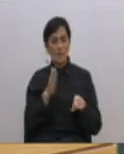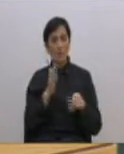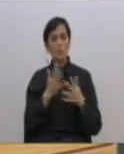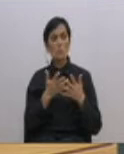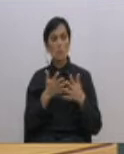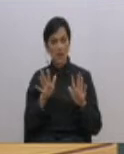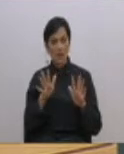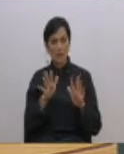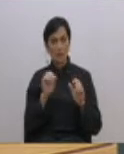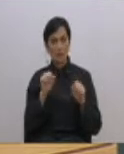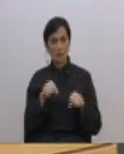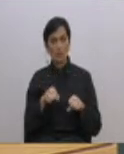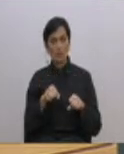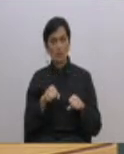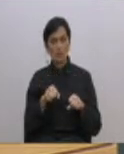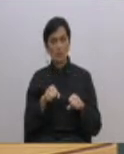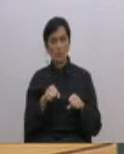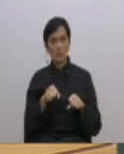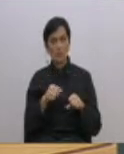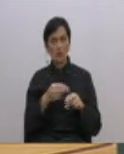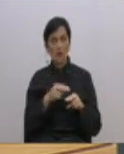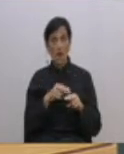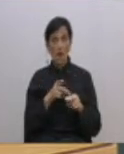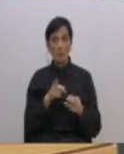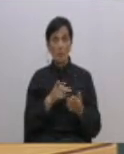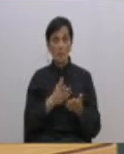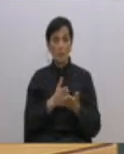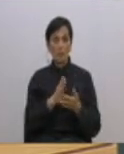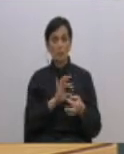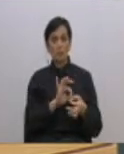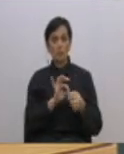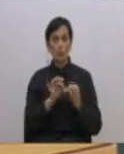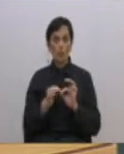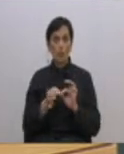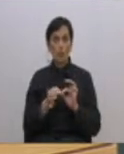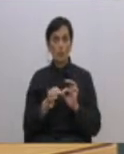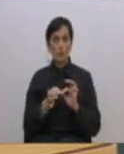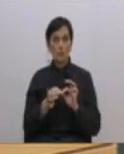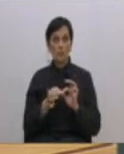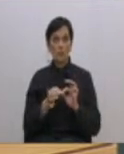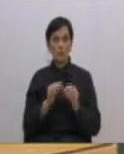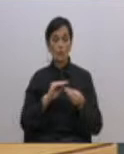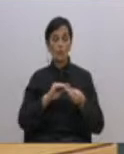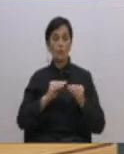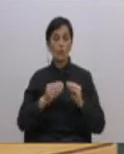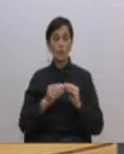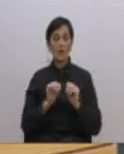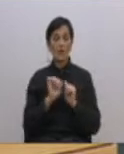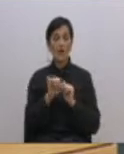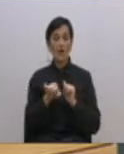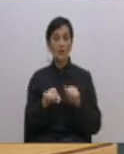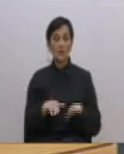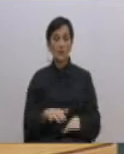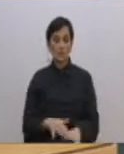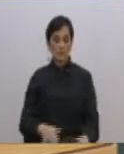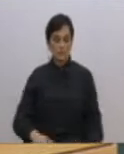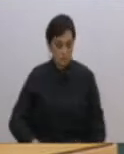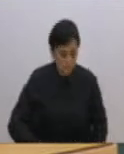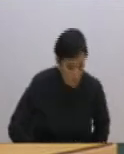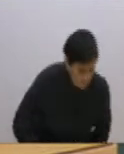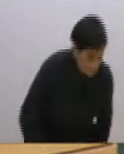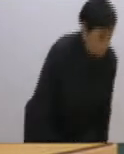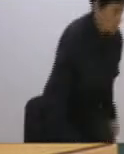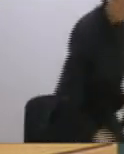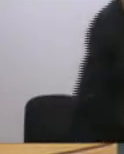იქნება მეტად შეძლებს ამ მიმართულებით კონკრეტული ასე ვთქვათ გამოწვევების გადაწყვეტას.